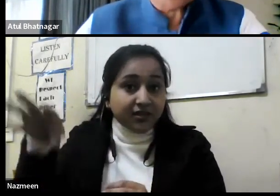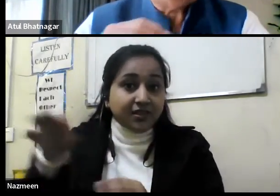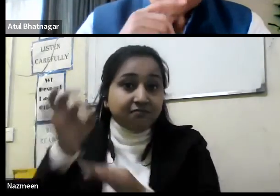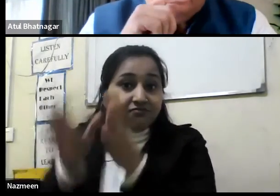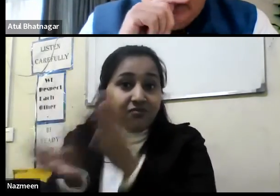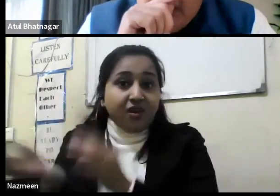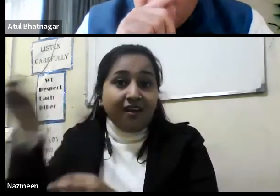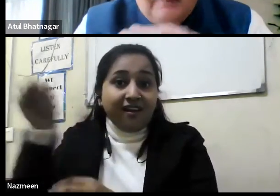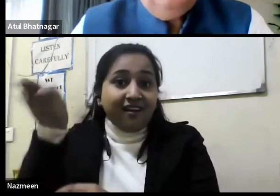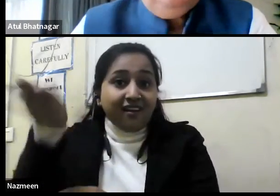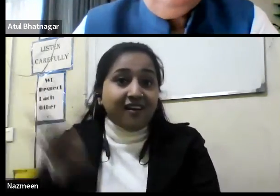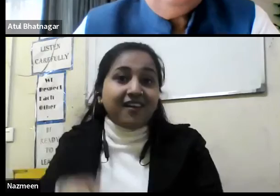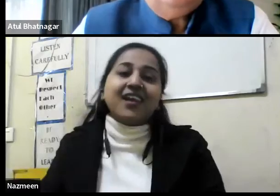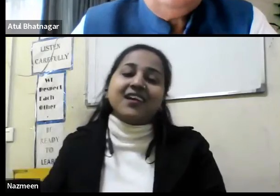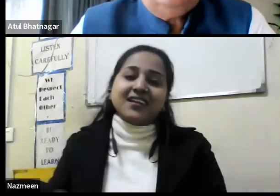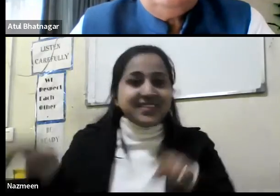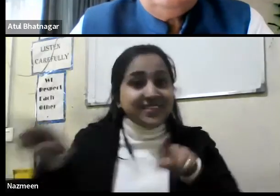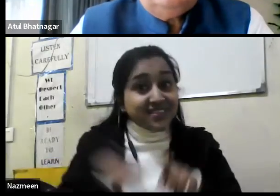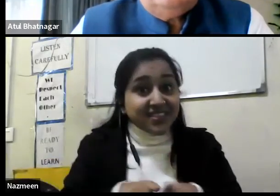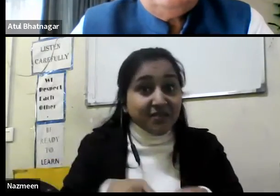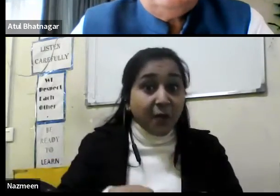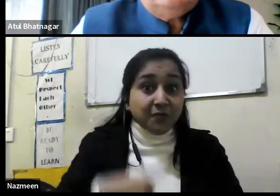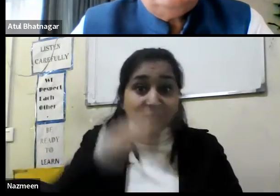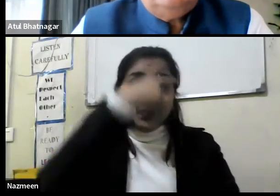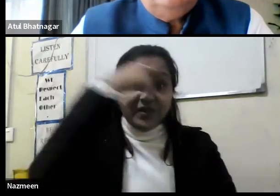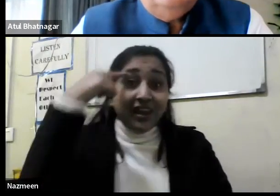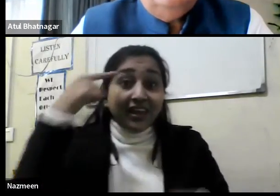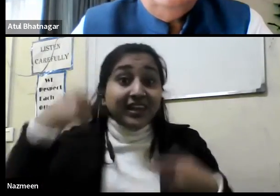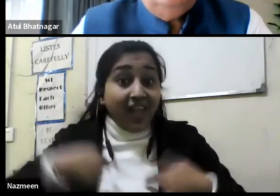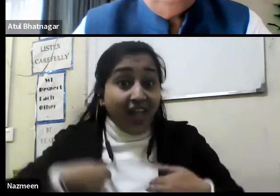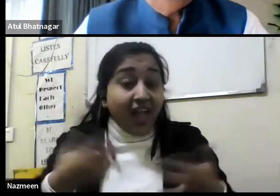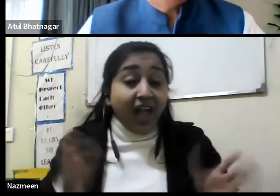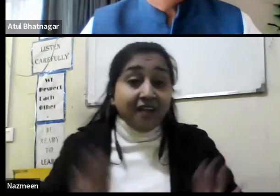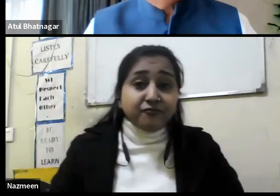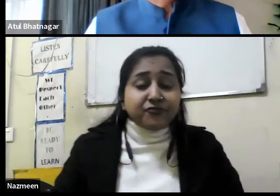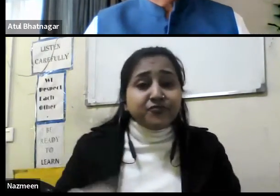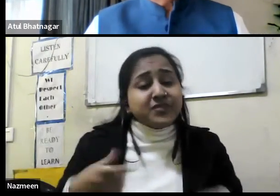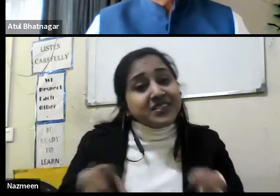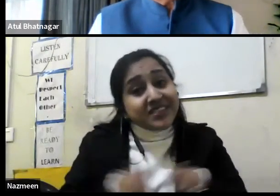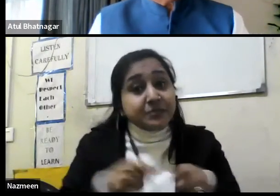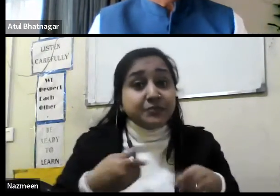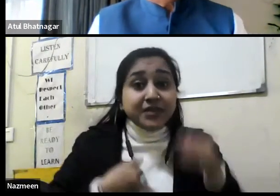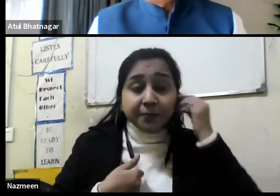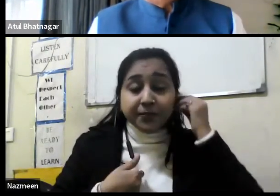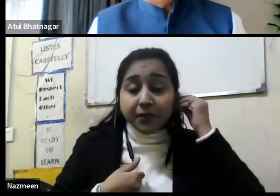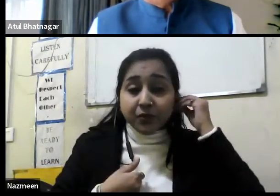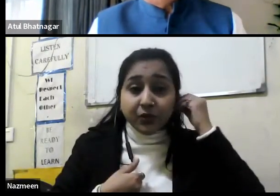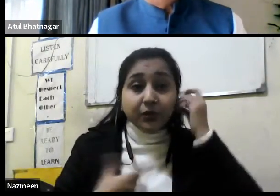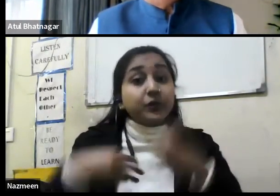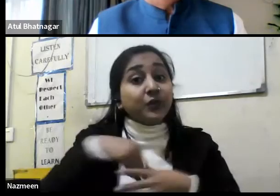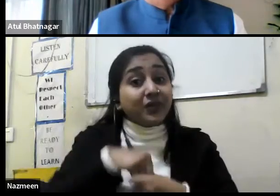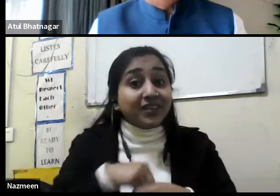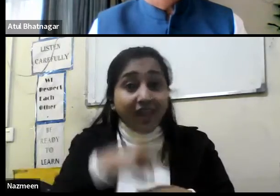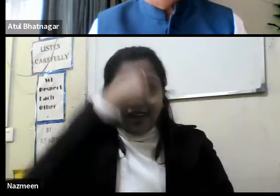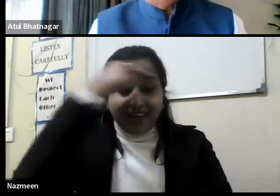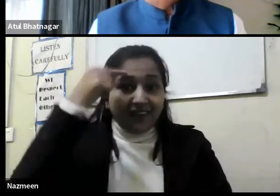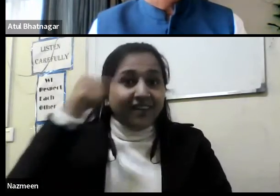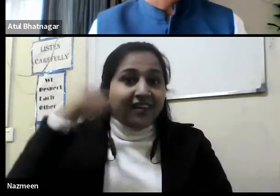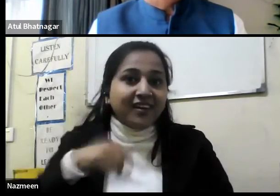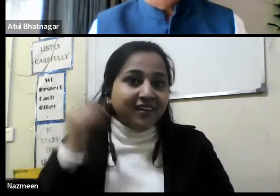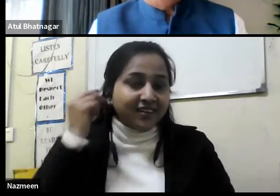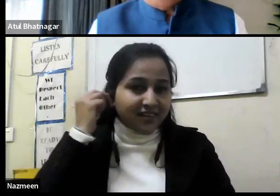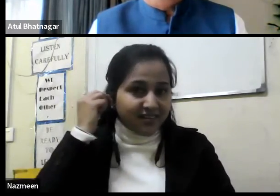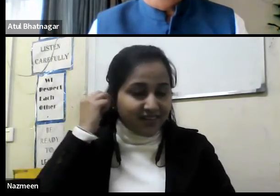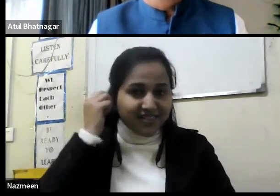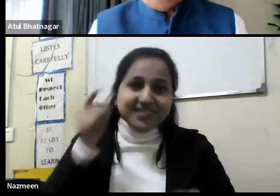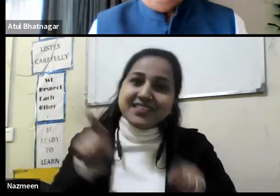एंड ये हम लोग सब कितने फॉर्चुनेट हैं, एंड आई कंसिडर माई सेल्फ वेरी फॉर्चुनेट कि इसमें थोड़ी सामग्री